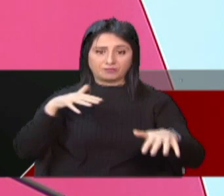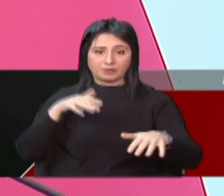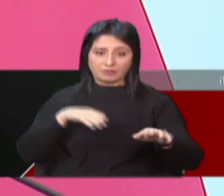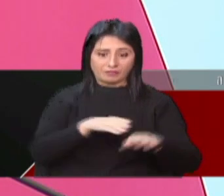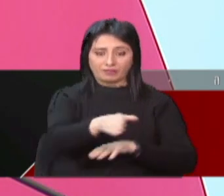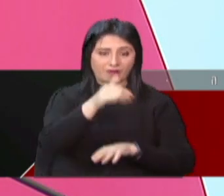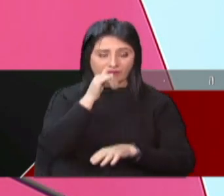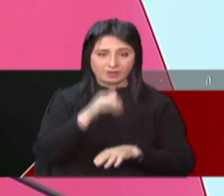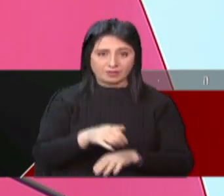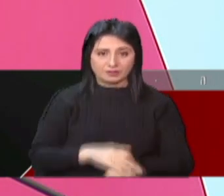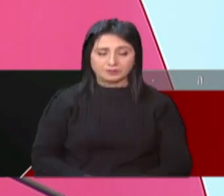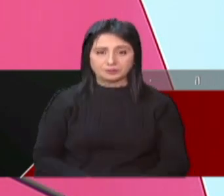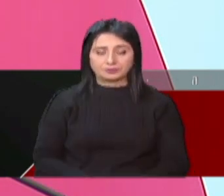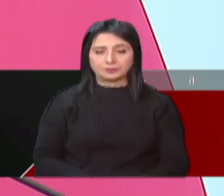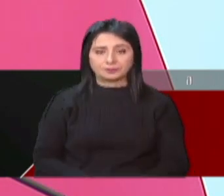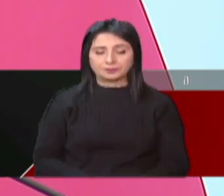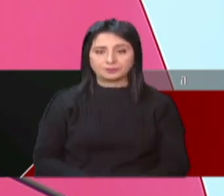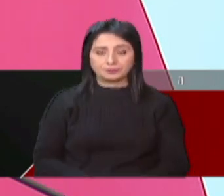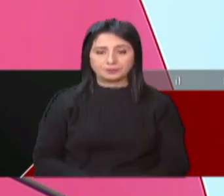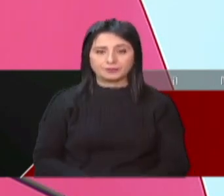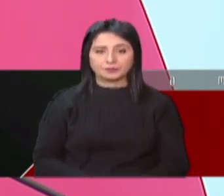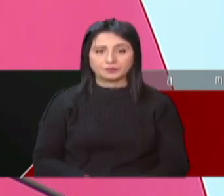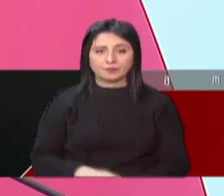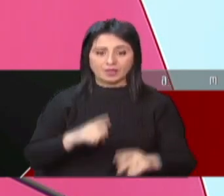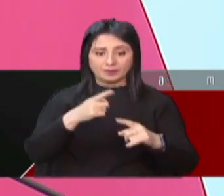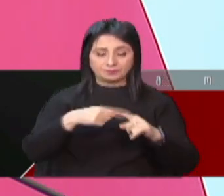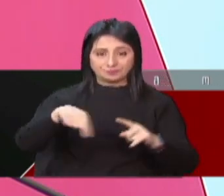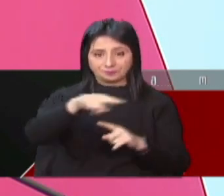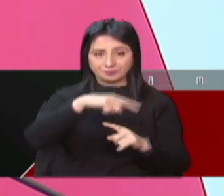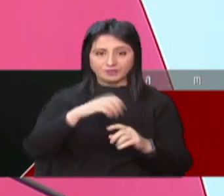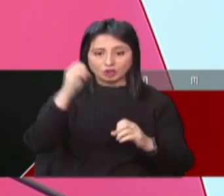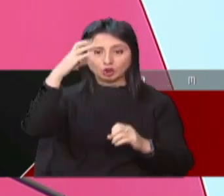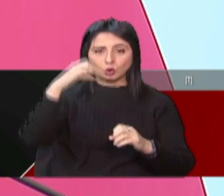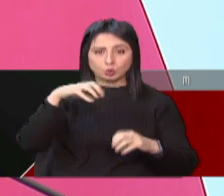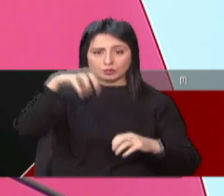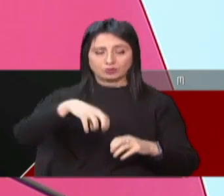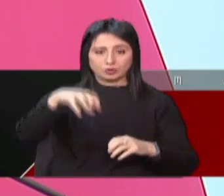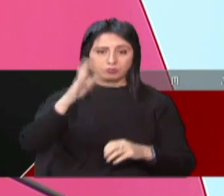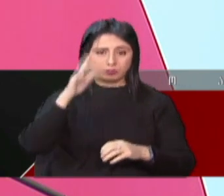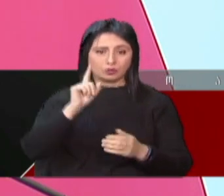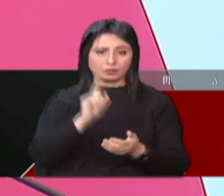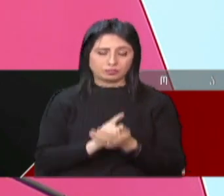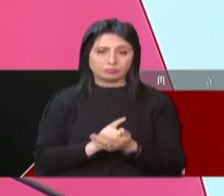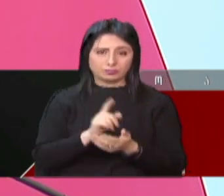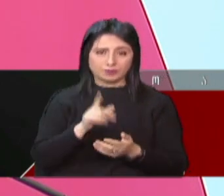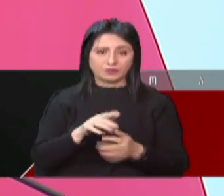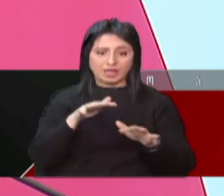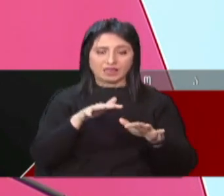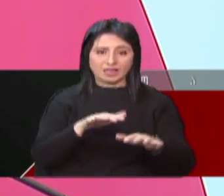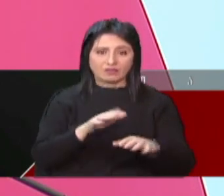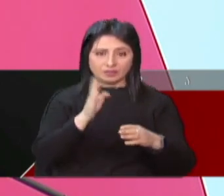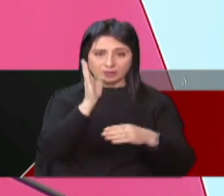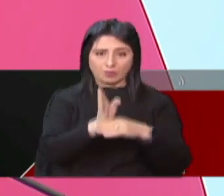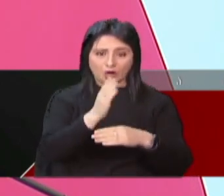გამტარუნარიანობის თვალსაზრისით პრობლემას წარმოადგენს. ესე იგი, კვანძზე შუქნიშნის ობიექტის მოწყობით არსებული ნაკადების